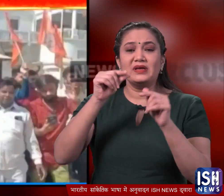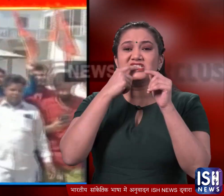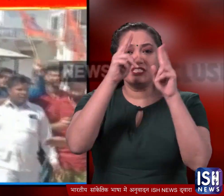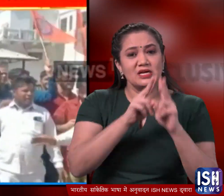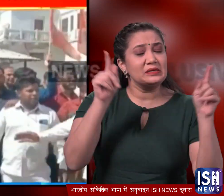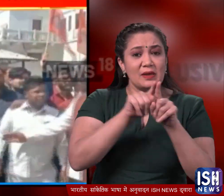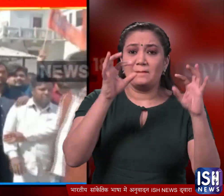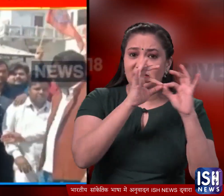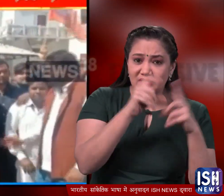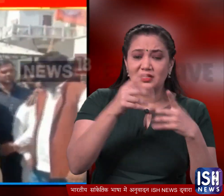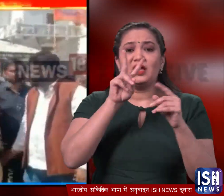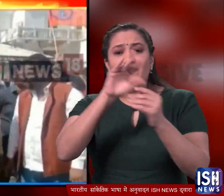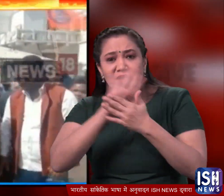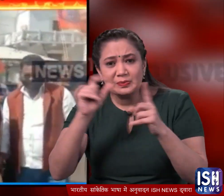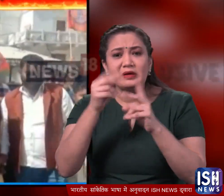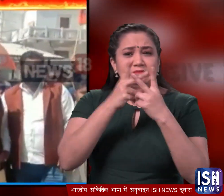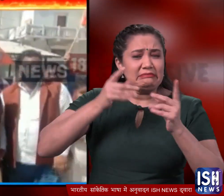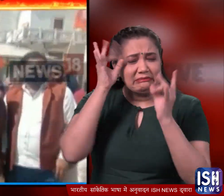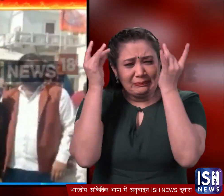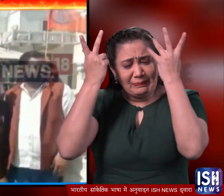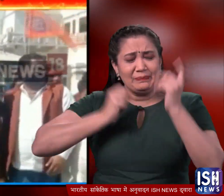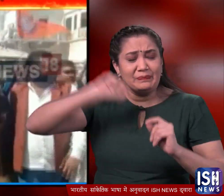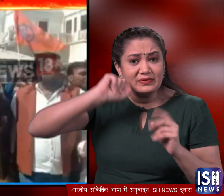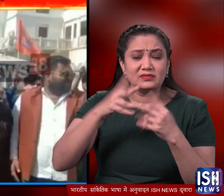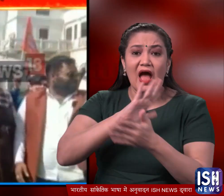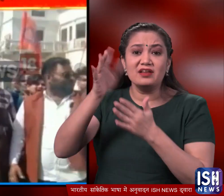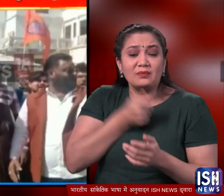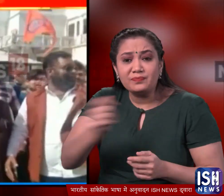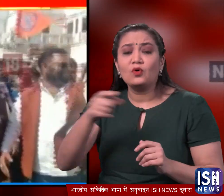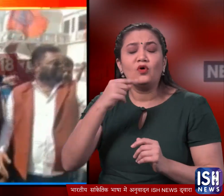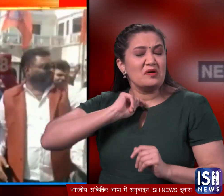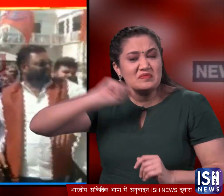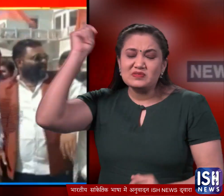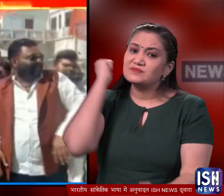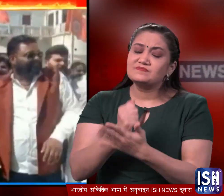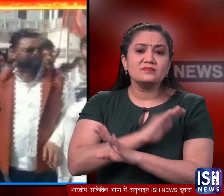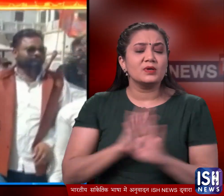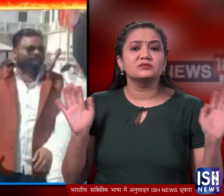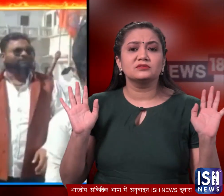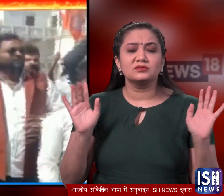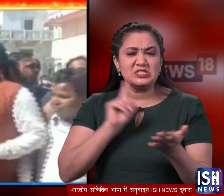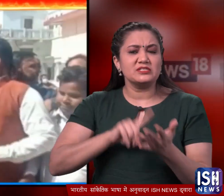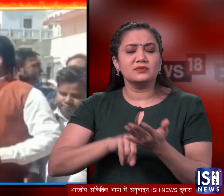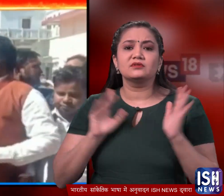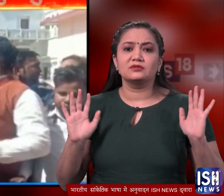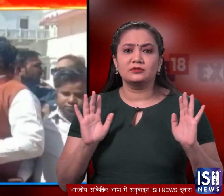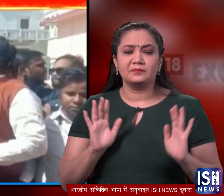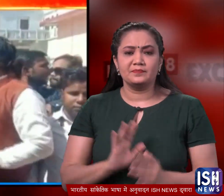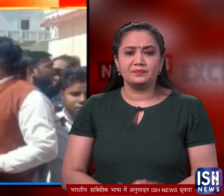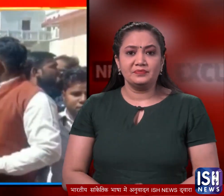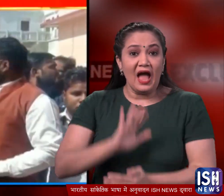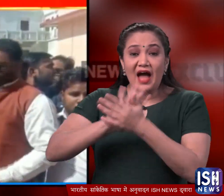यूपी के आगरा में भी बजरंग दल और VHP के लोगों का आक्रोश दिखा। उन्होंने हर्षा के हत्यारों को फांसी दिलाने के लिए आवाज बुलंद की।